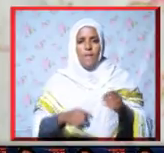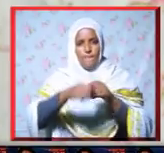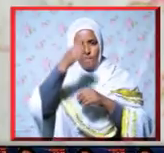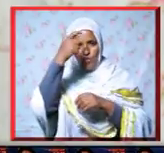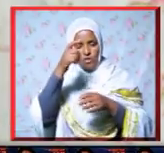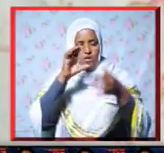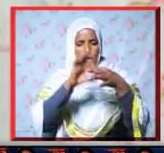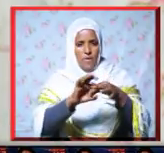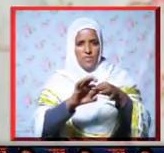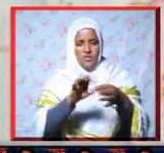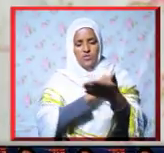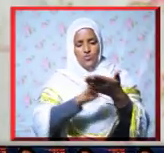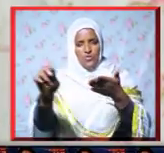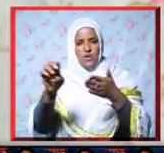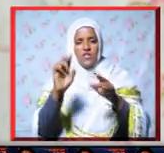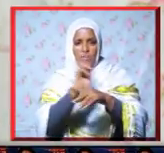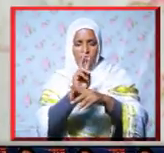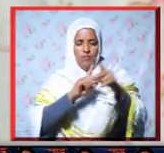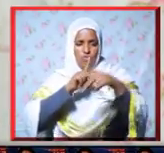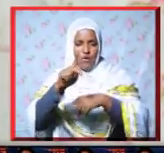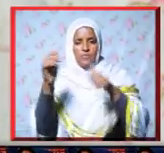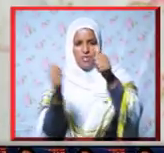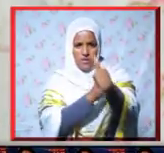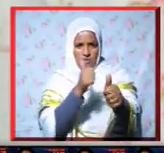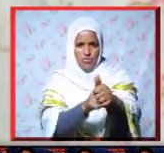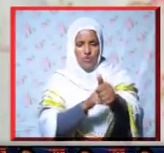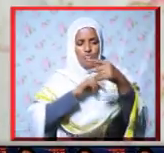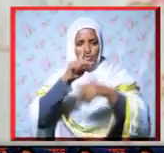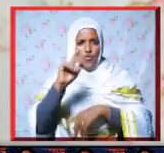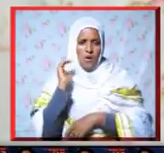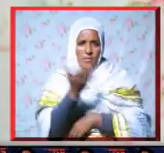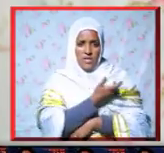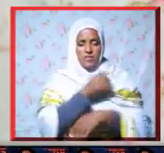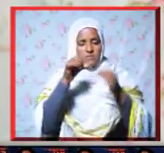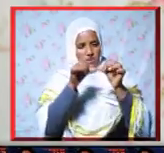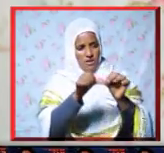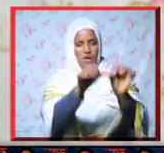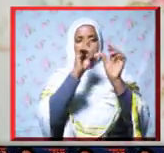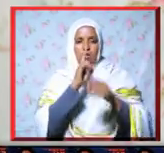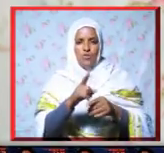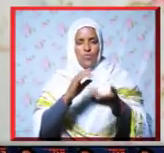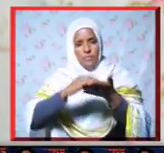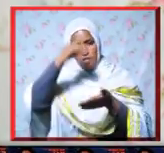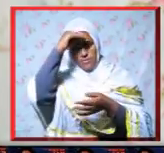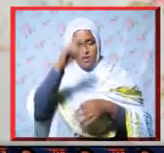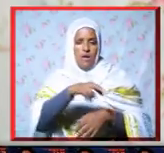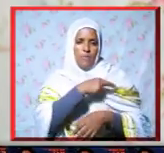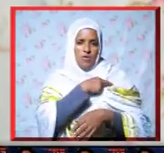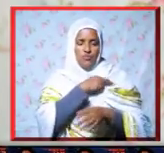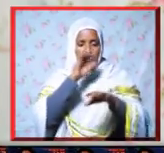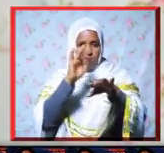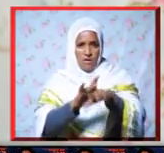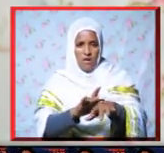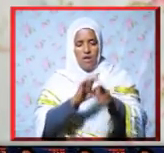ውድ የማኅበረ ቅዱሳን የቴሌቭዥን መርሃ ግብር ተከታታዮች፣ መርሃ ግብራችን እንደቀጠለ ነው። በትምህርተ ሃይማኖት አምዳችን